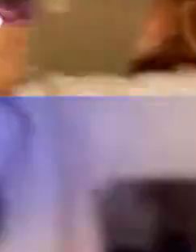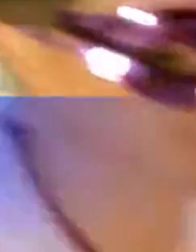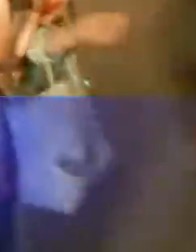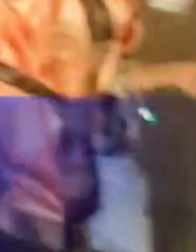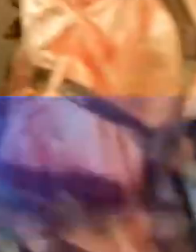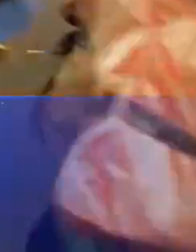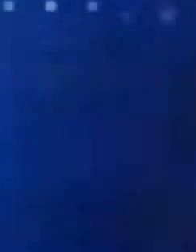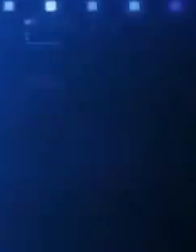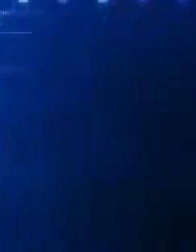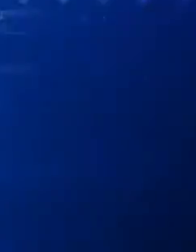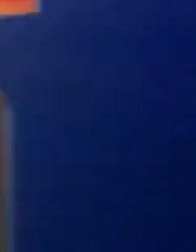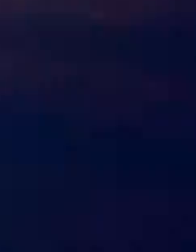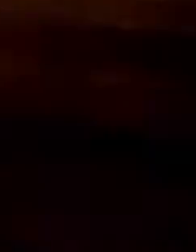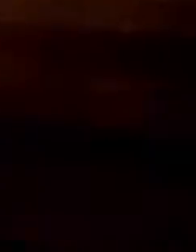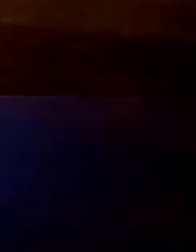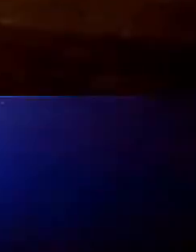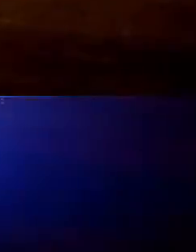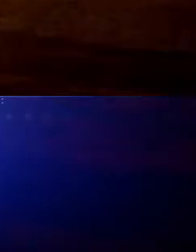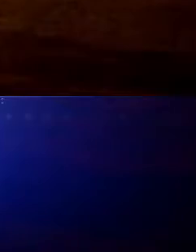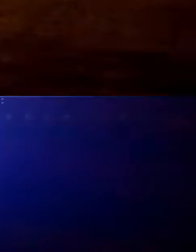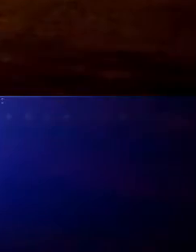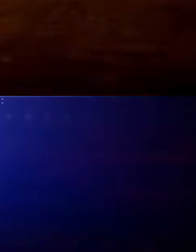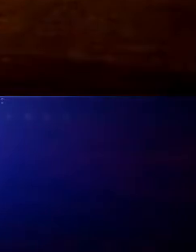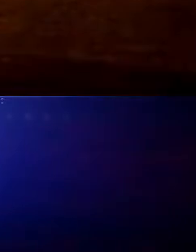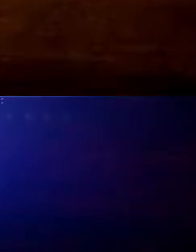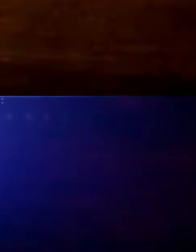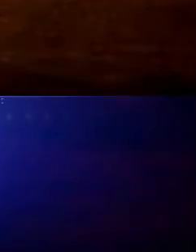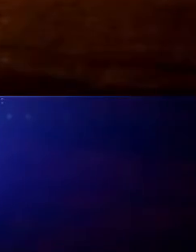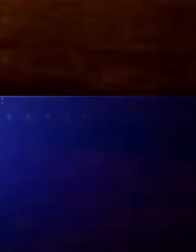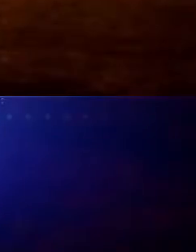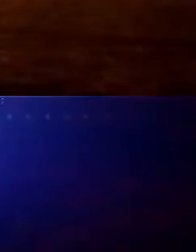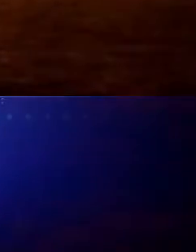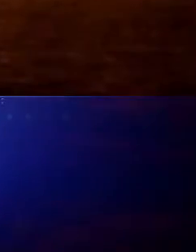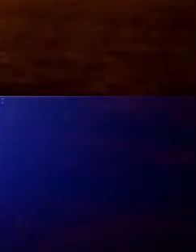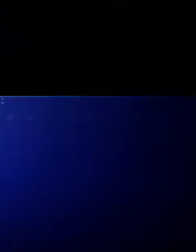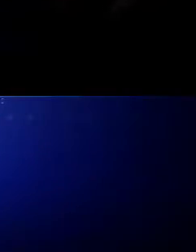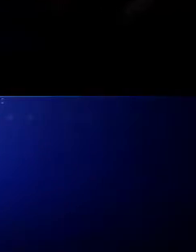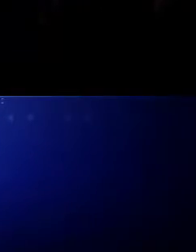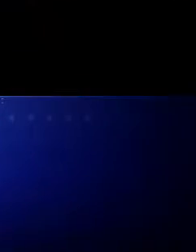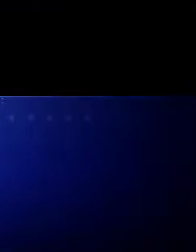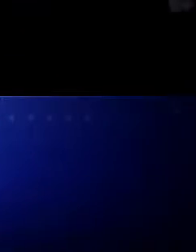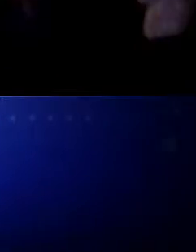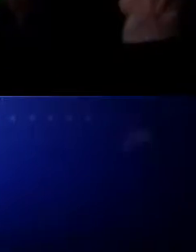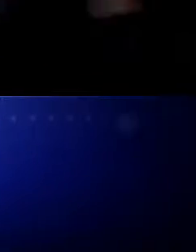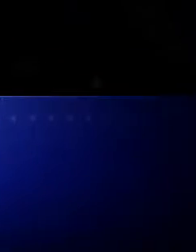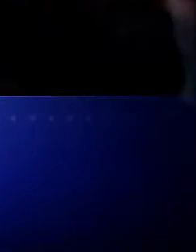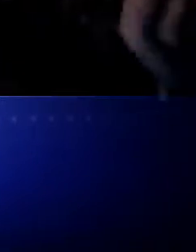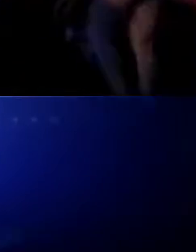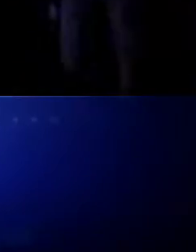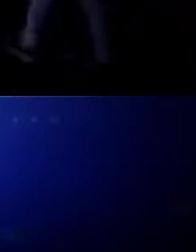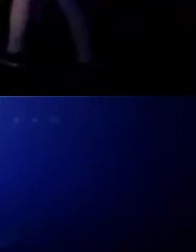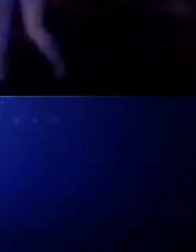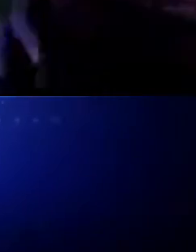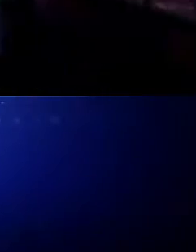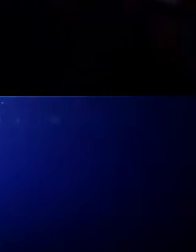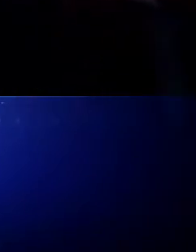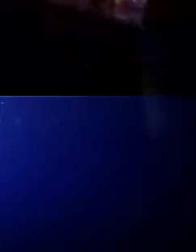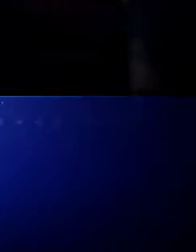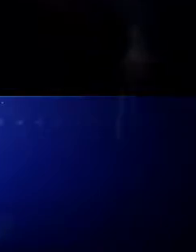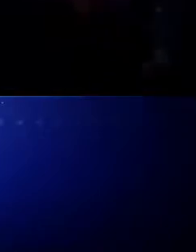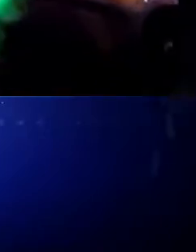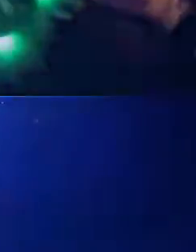퍼레이드를 연출했습니다. 백제의 위용을 드러내는 퍼레이드 교류왕국이 수많은 관람객들이 운집한 가운데